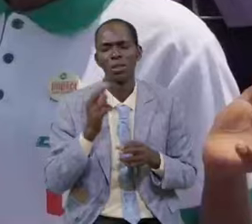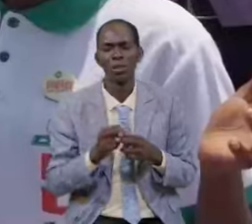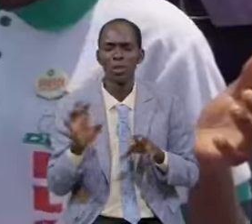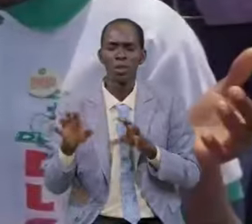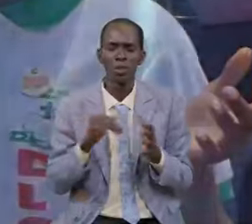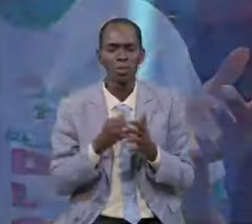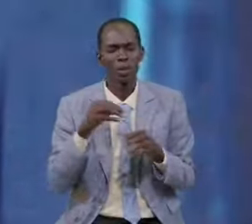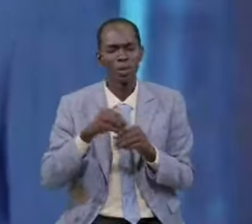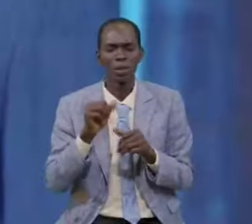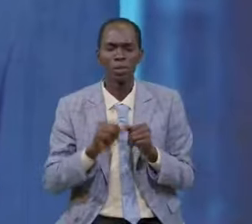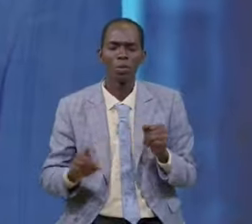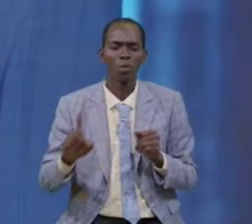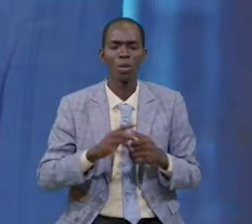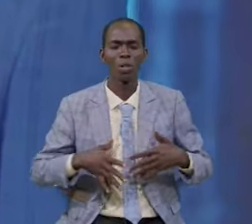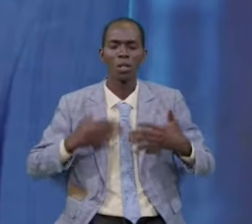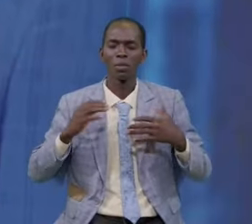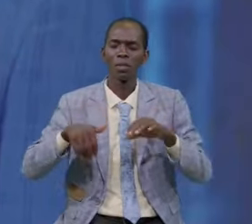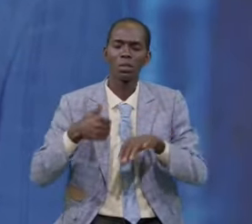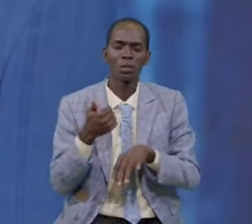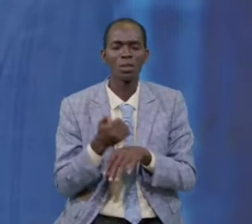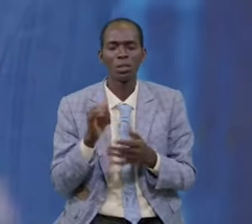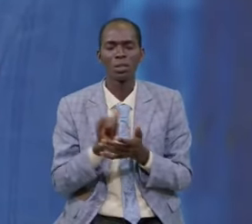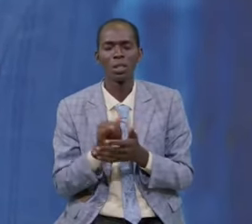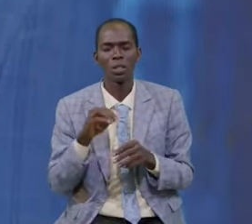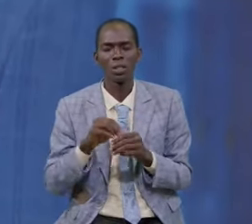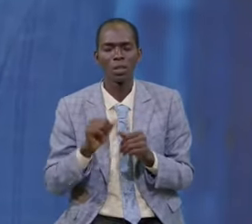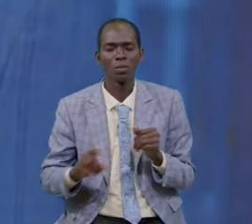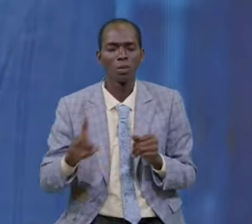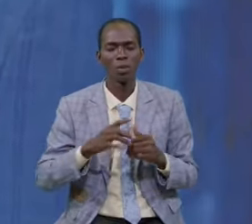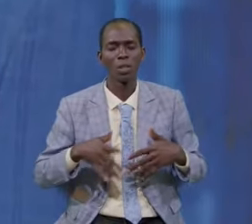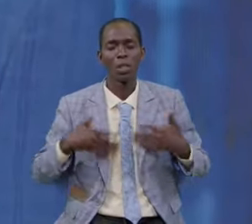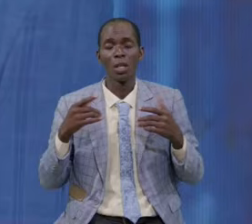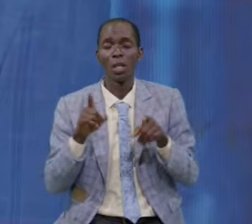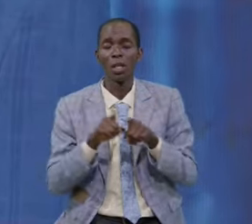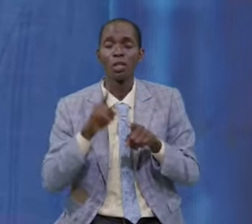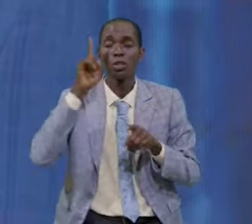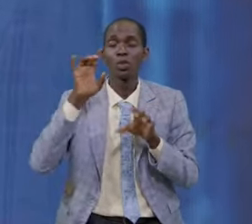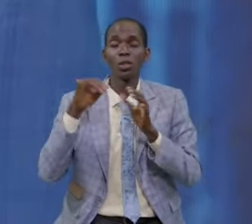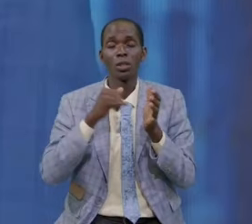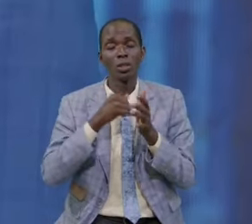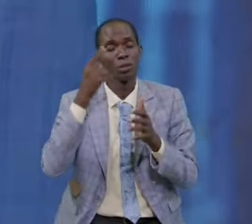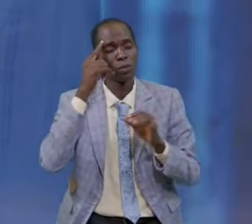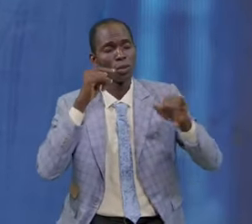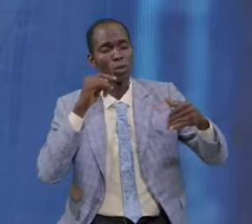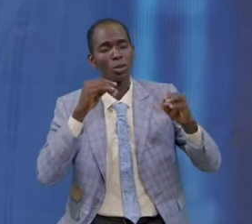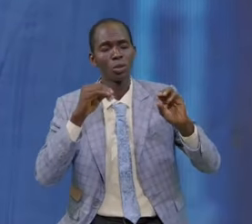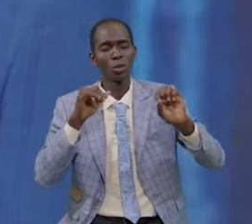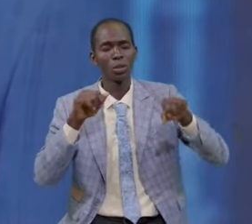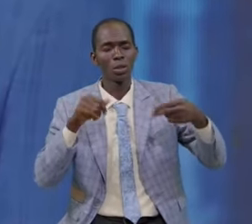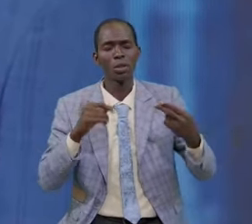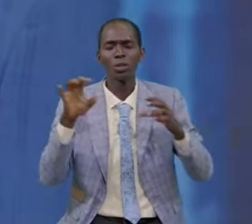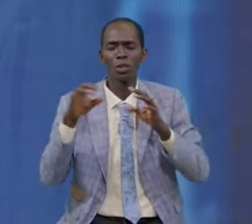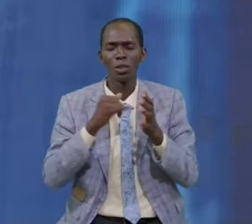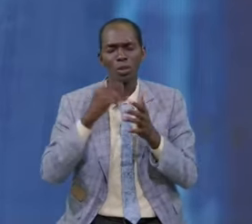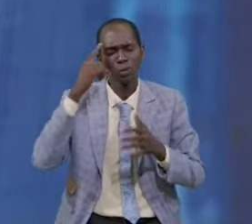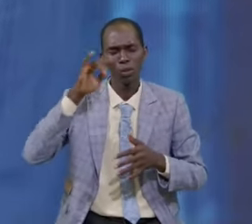chaque vie, confirme-le dans chaque vie. Comme tu l'as fait pour Joseph, comme tu l'as fait pour Josué, comme tu l'as fait